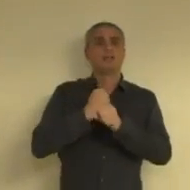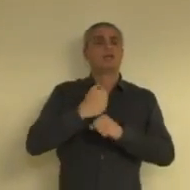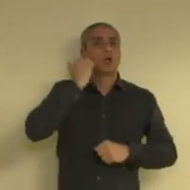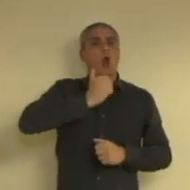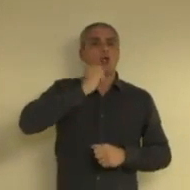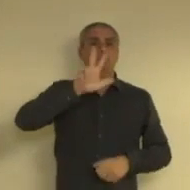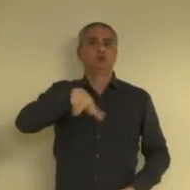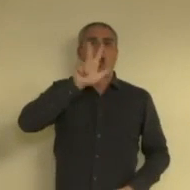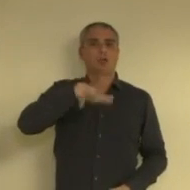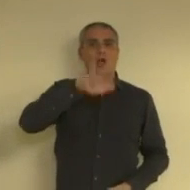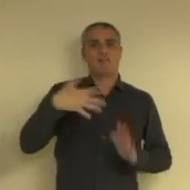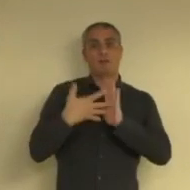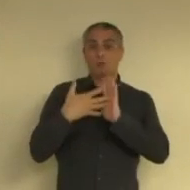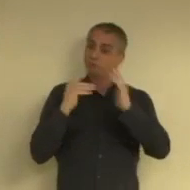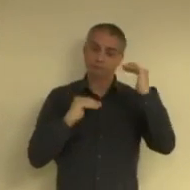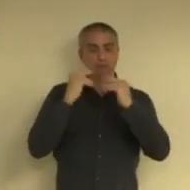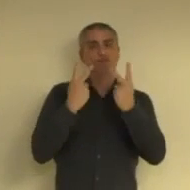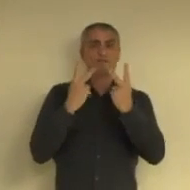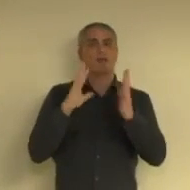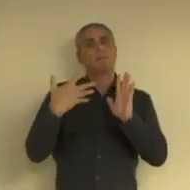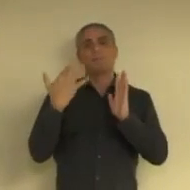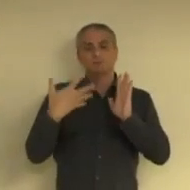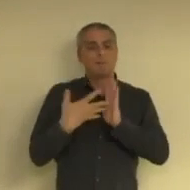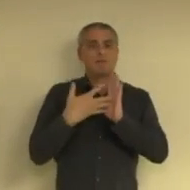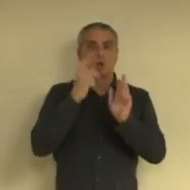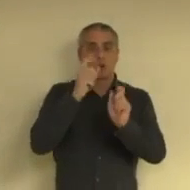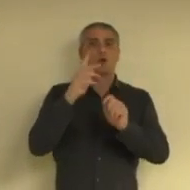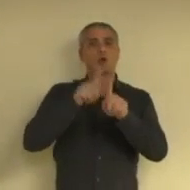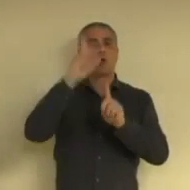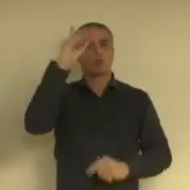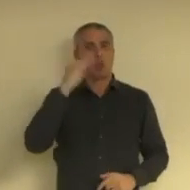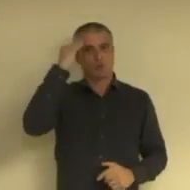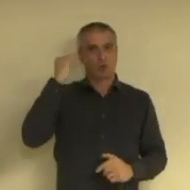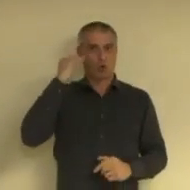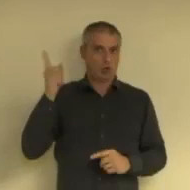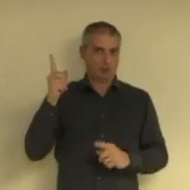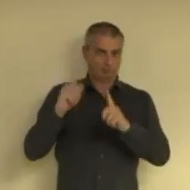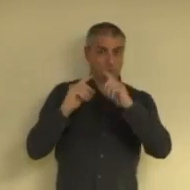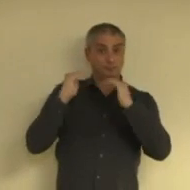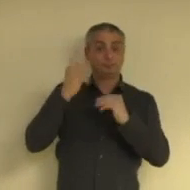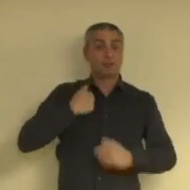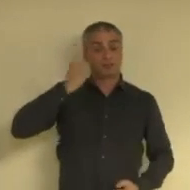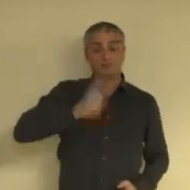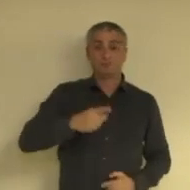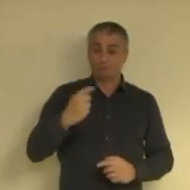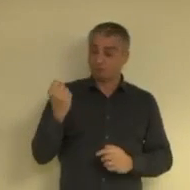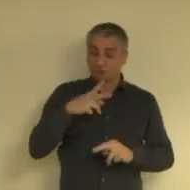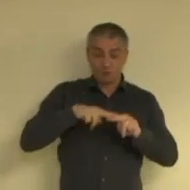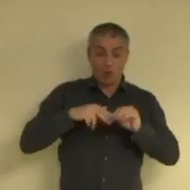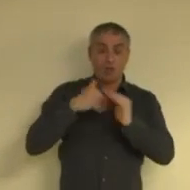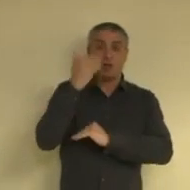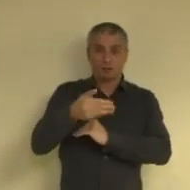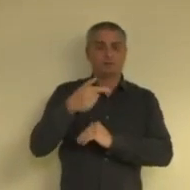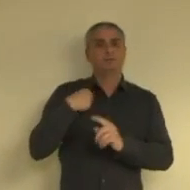ל-3,000 בדיקות ליום, זה שווה ערך למספר הבדיקות לנפש בדרום קוריאה. ההנחיה שלי היא ששבוע לאחר